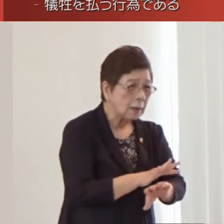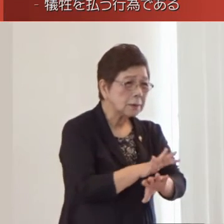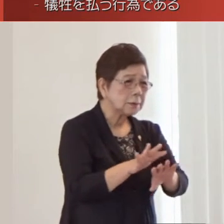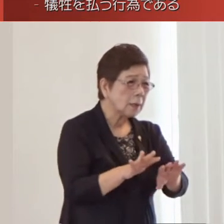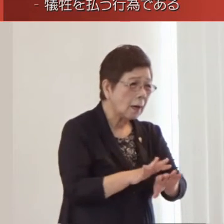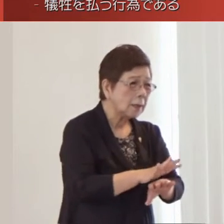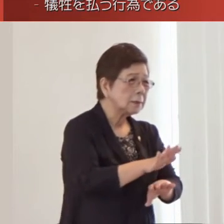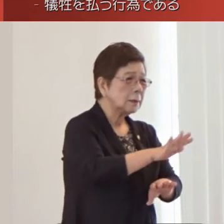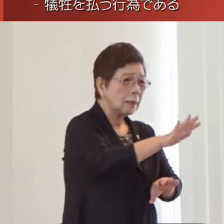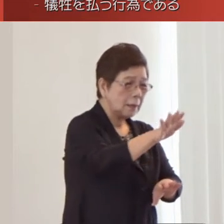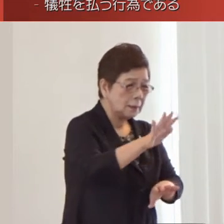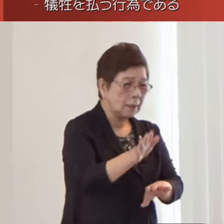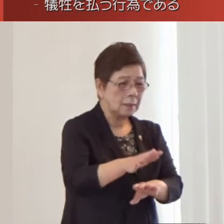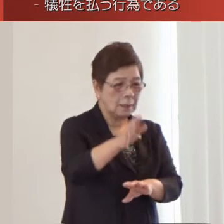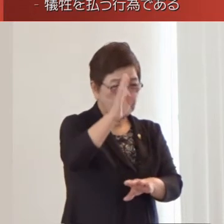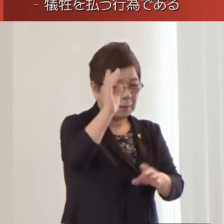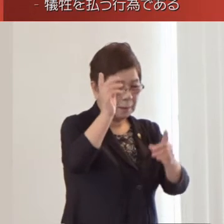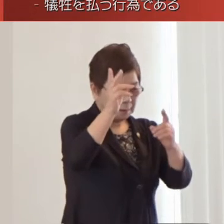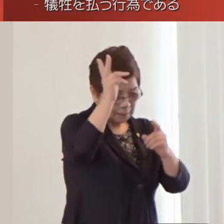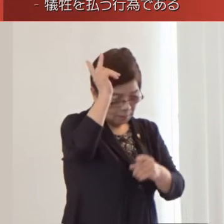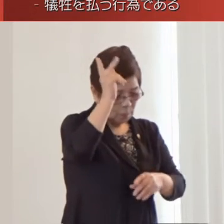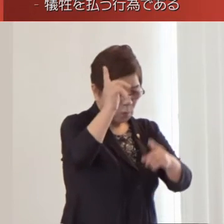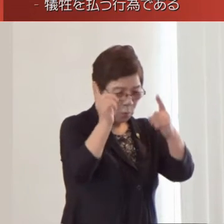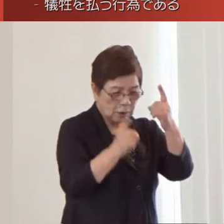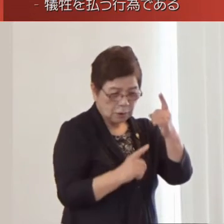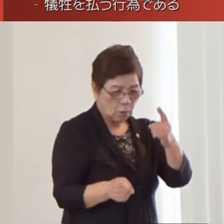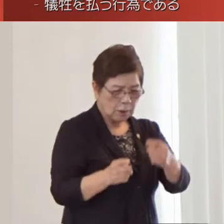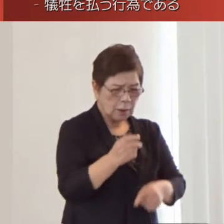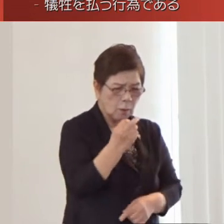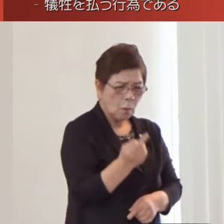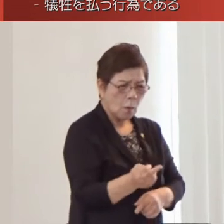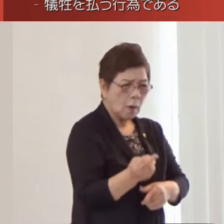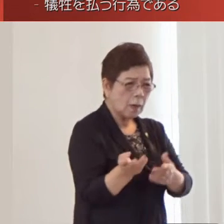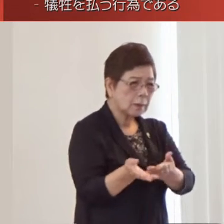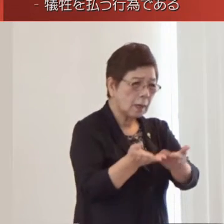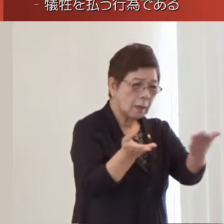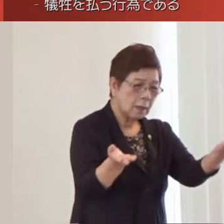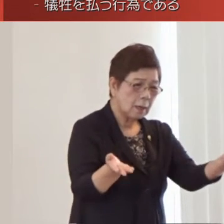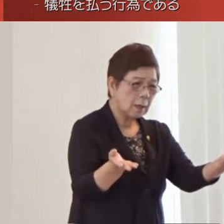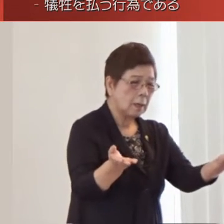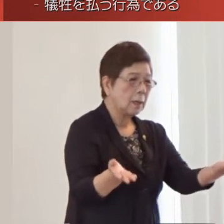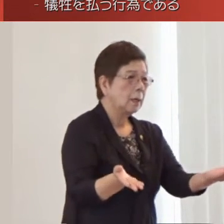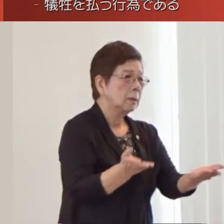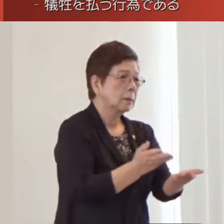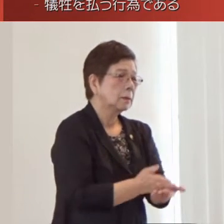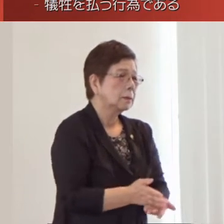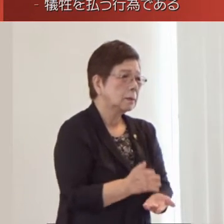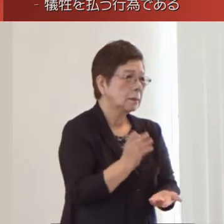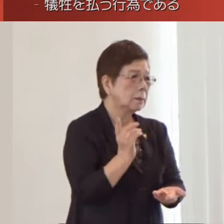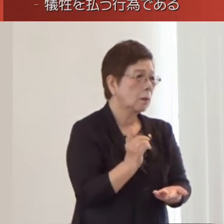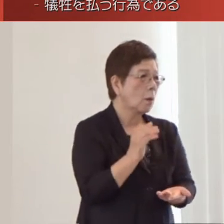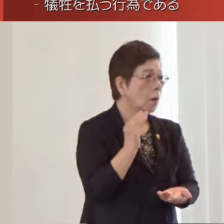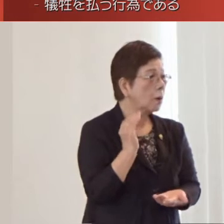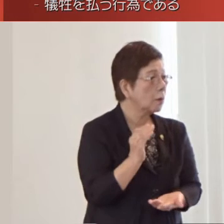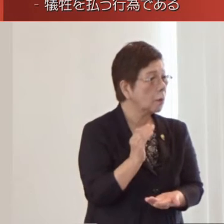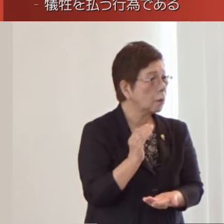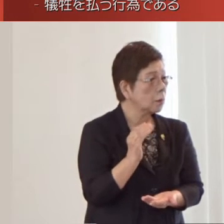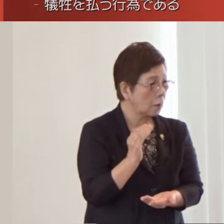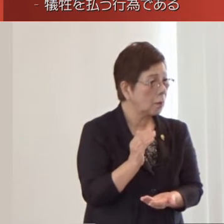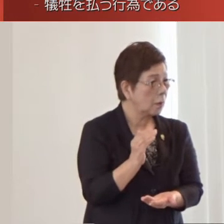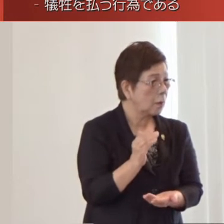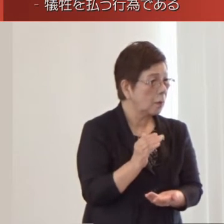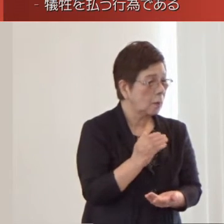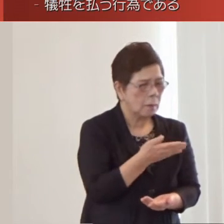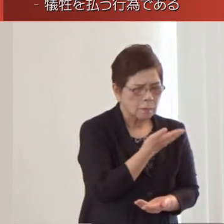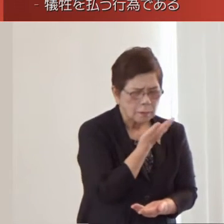神はその一人子をお与えになったほどによう愛された。神はその一人子をお与えになったほどに皆さん私を愛してくださっている、大切に思ってく